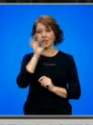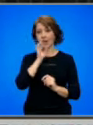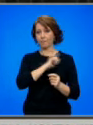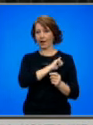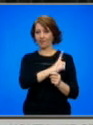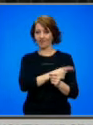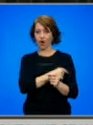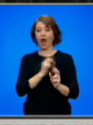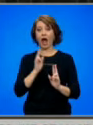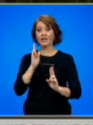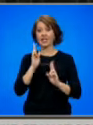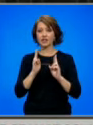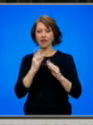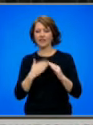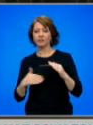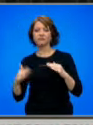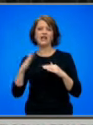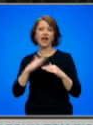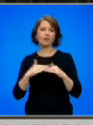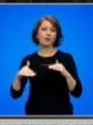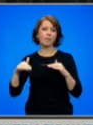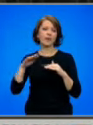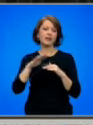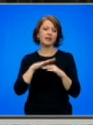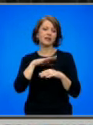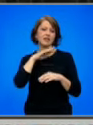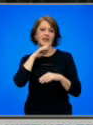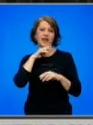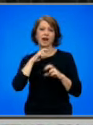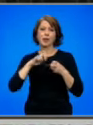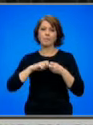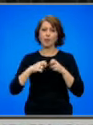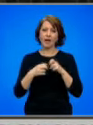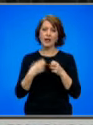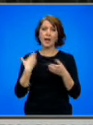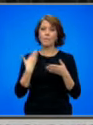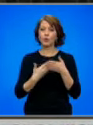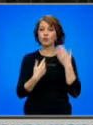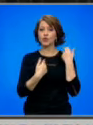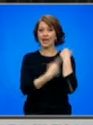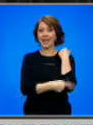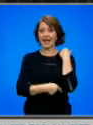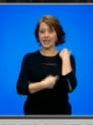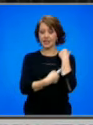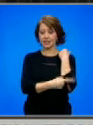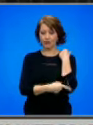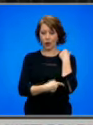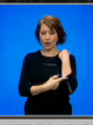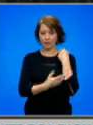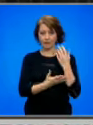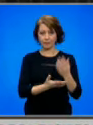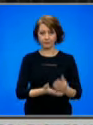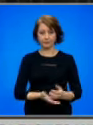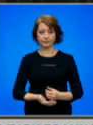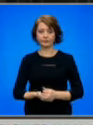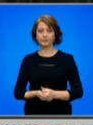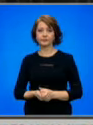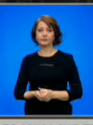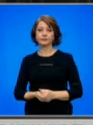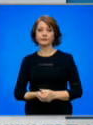за разрешаване на натрупаните с десетилетия проблеми по отношение на историята и правата на хората с българско самосъзнание в югозападната ни